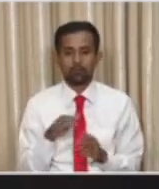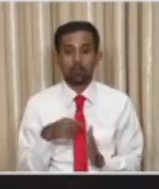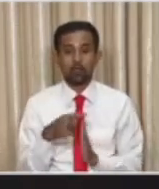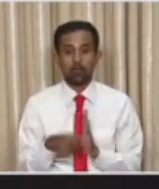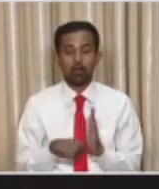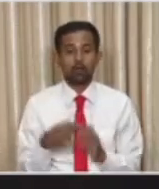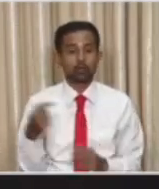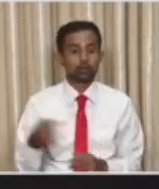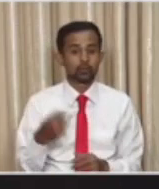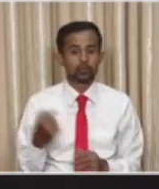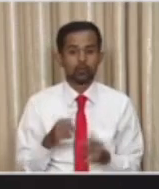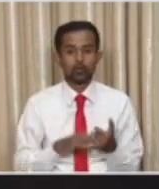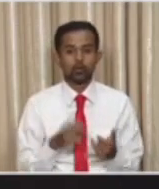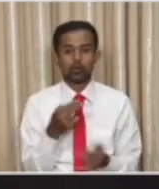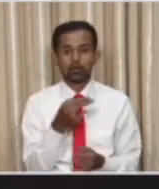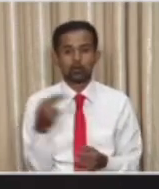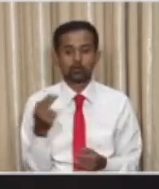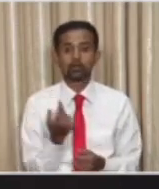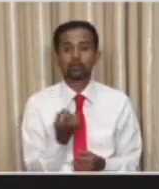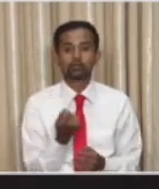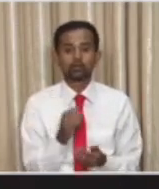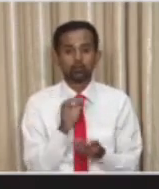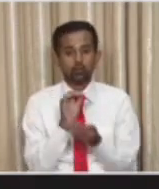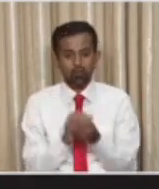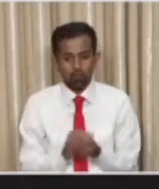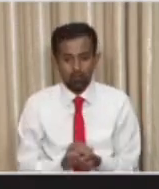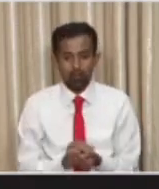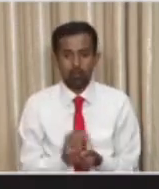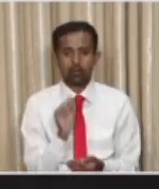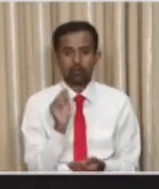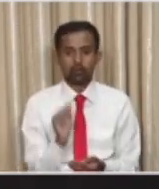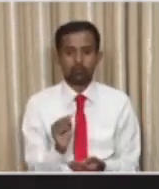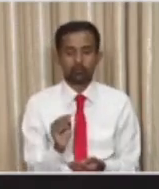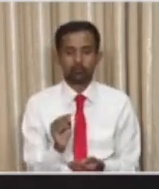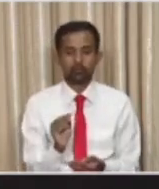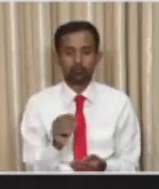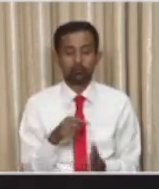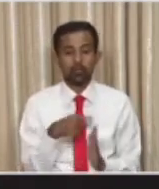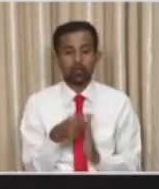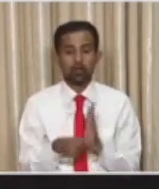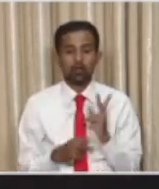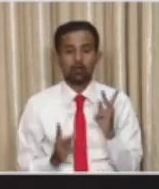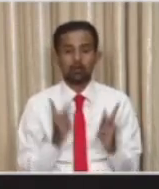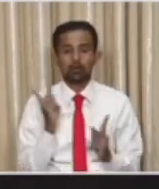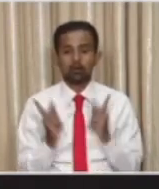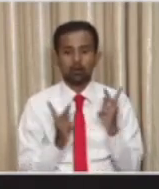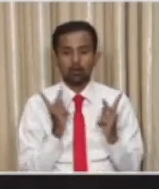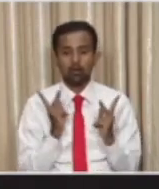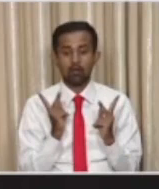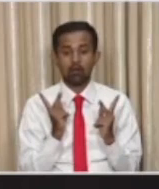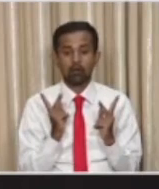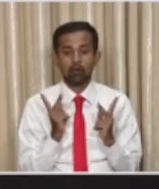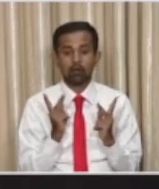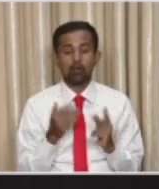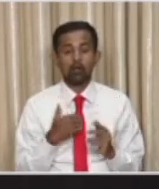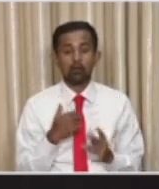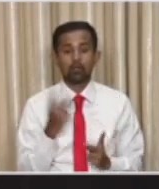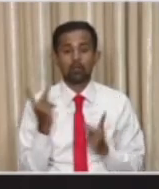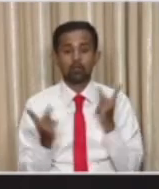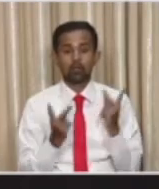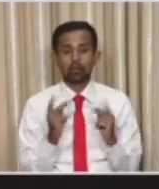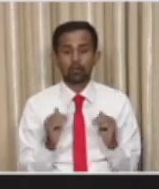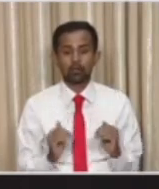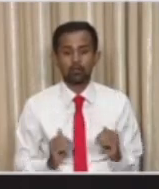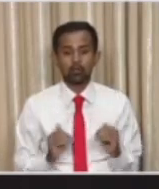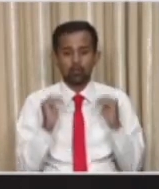එන ඩොලර් ටික අපි ආරක්ෂා කරගන්න නම් මේ රටේ සංචාරක ශේෂ්‍ය නියැලෙන අපේ සංචාරක